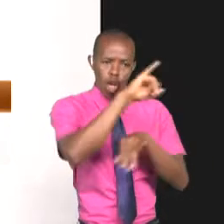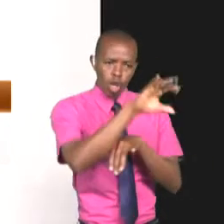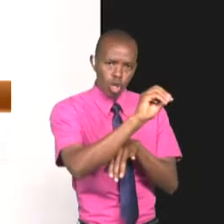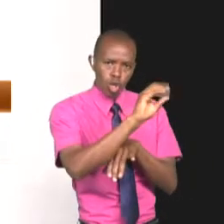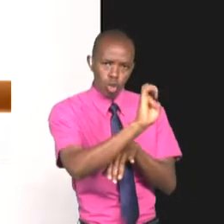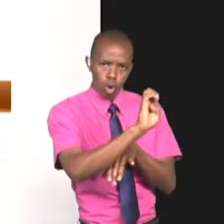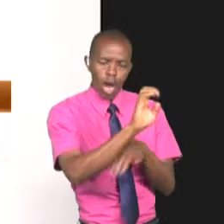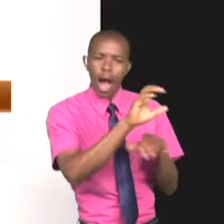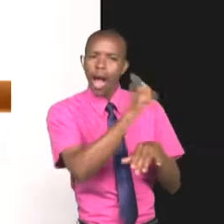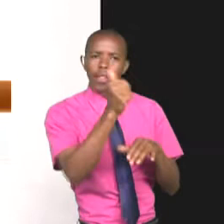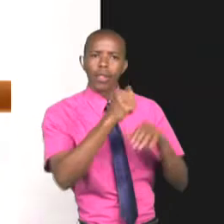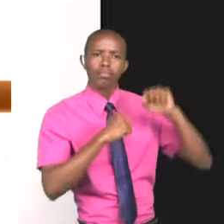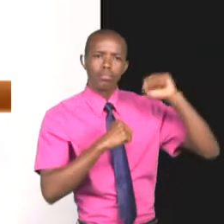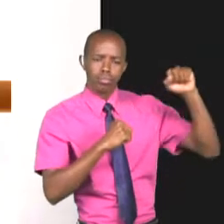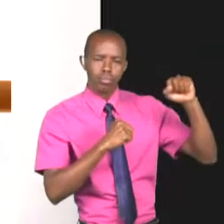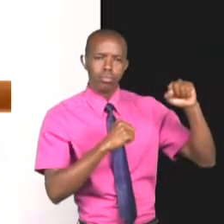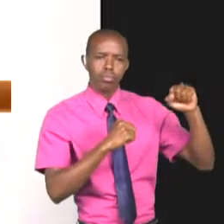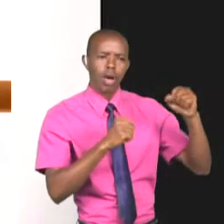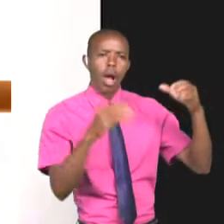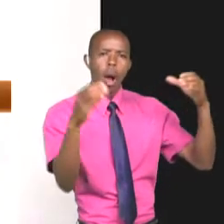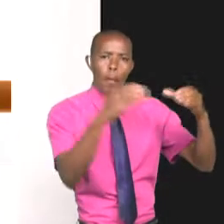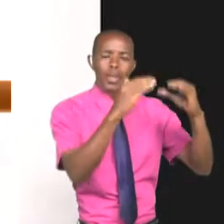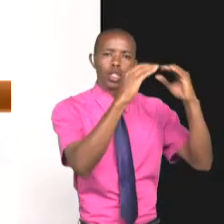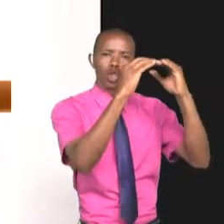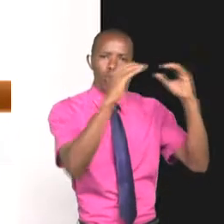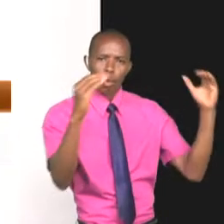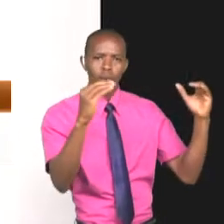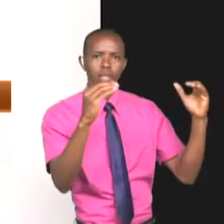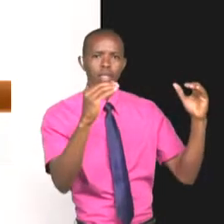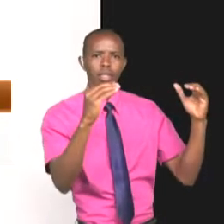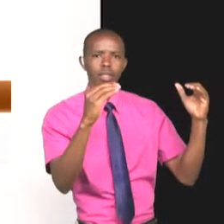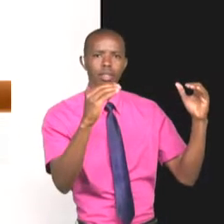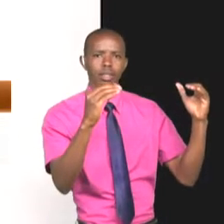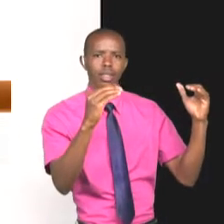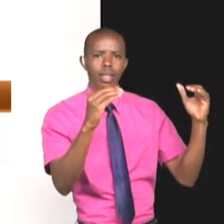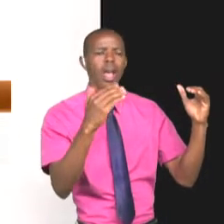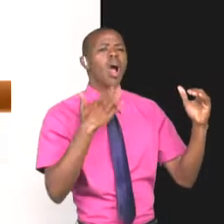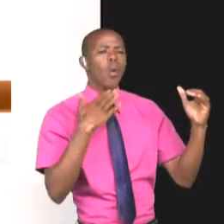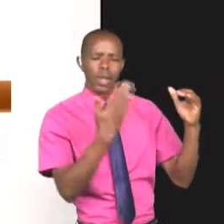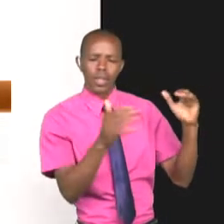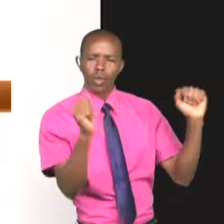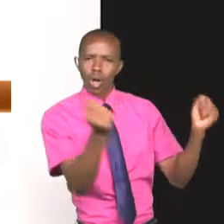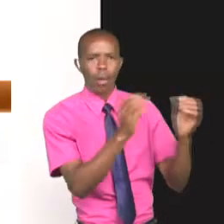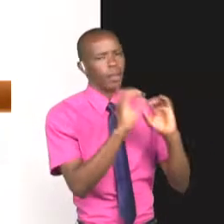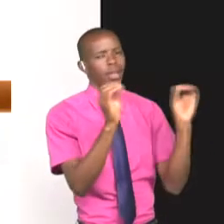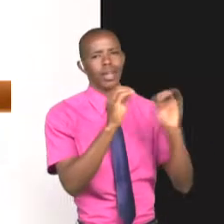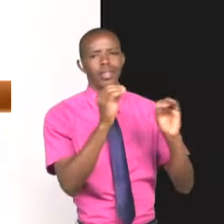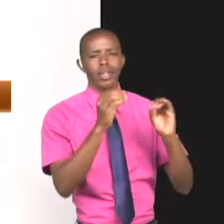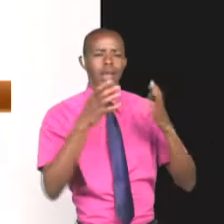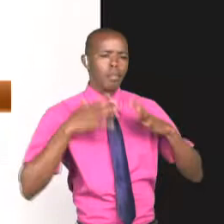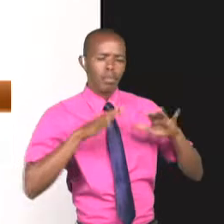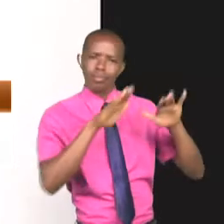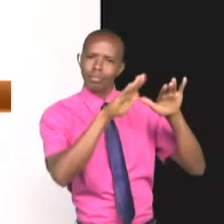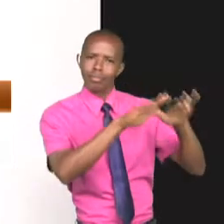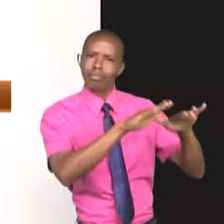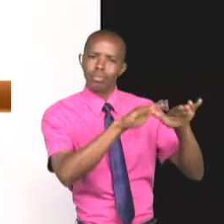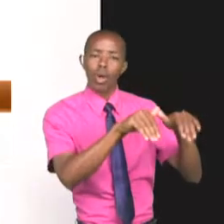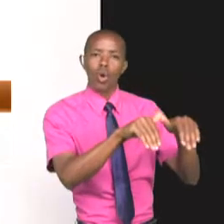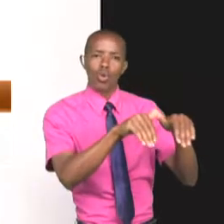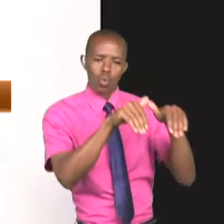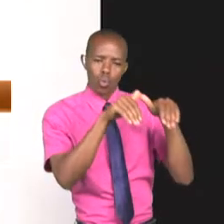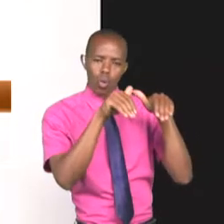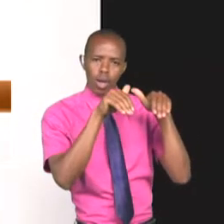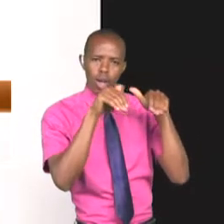chama cha Democrat kama hicho kiendelea, kwa kuwa wanasema kuwa tuwe na utulivu, tungoje, tuwe na